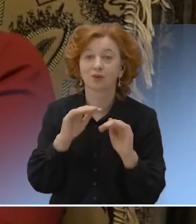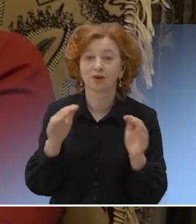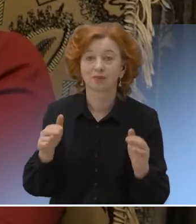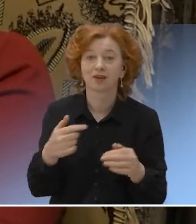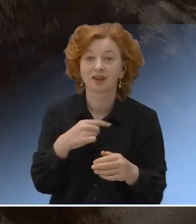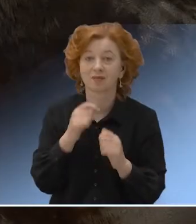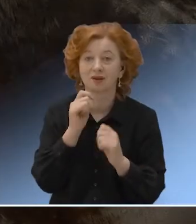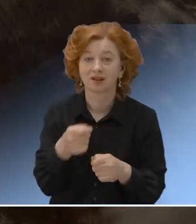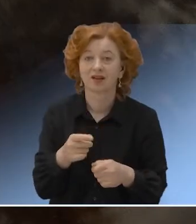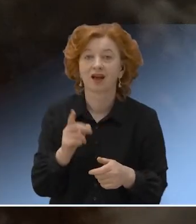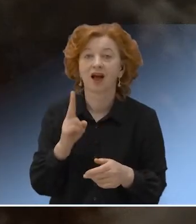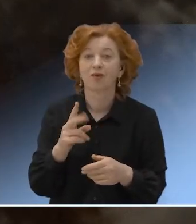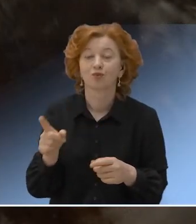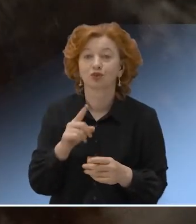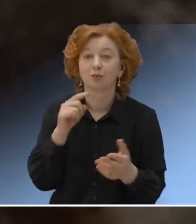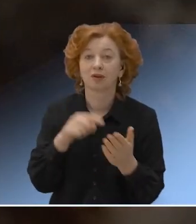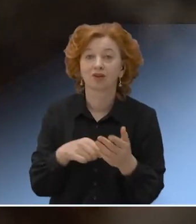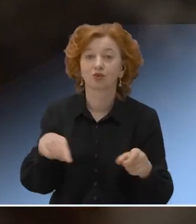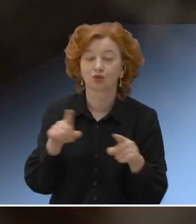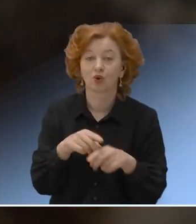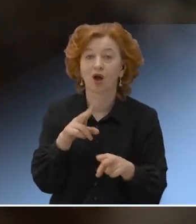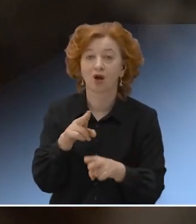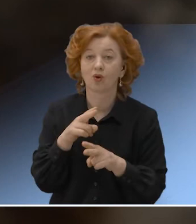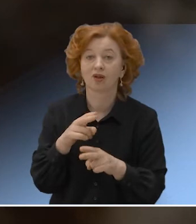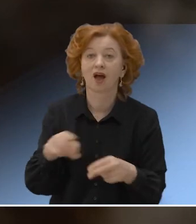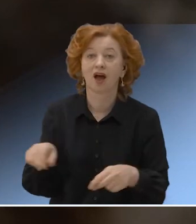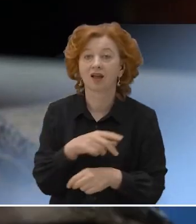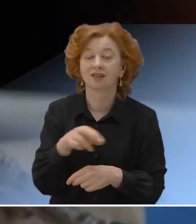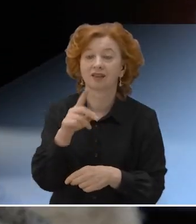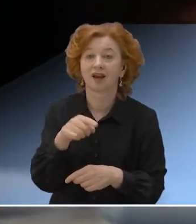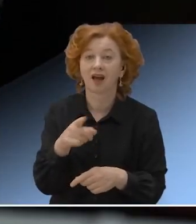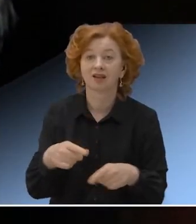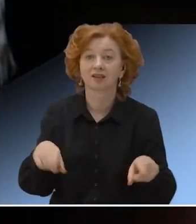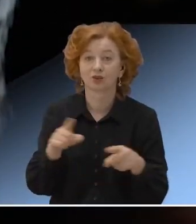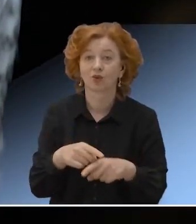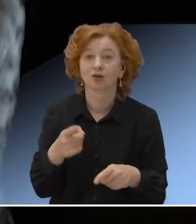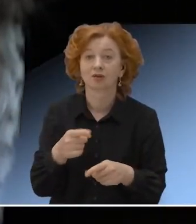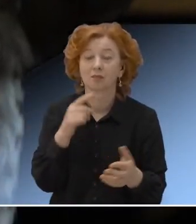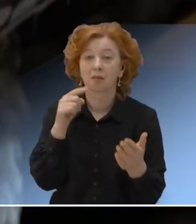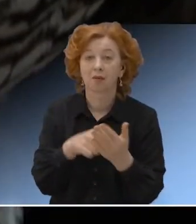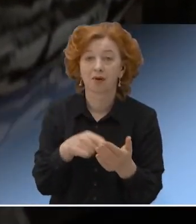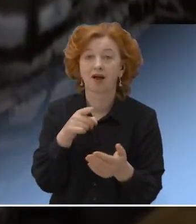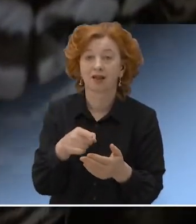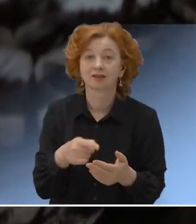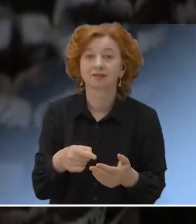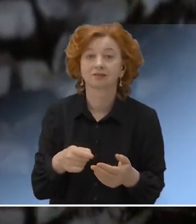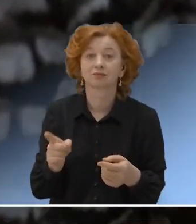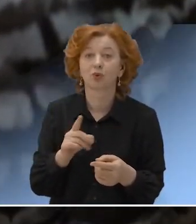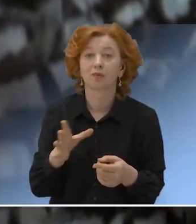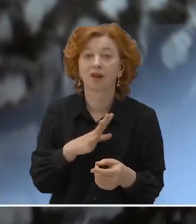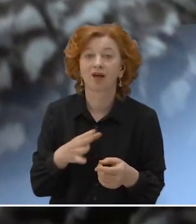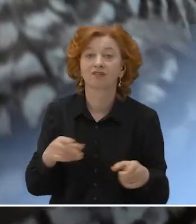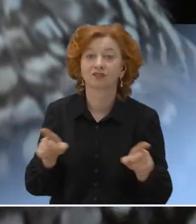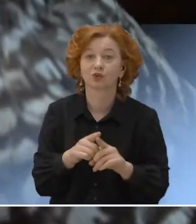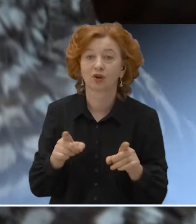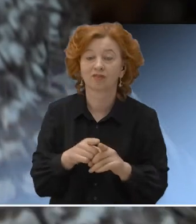я ее подарил. Ну, кому что, где попадется, ребята тоже охотники ходили. Да. И они, попалась, вот у нее там ножка была,